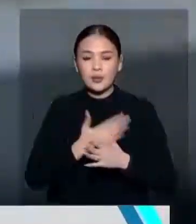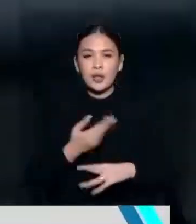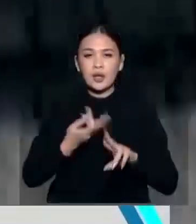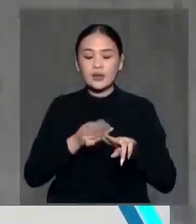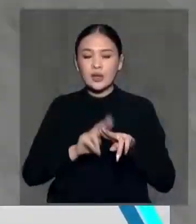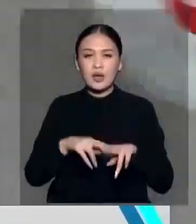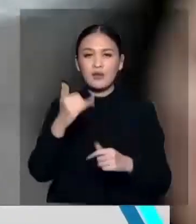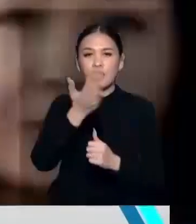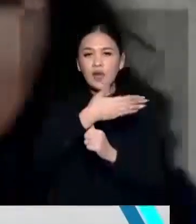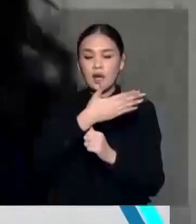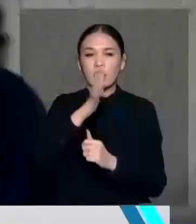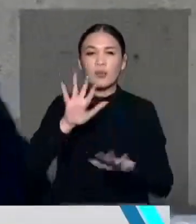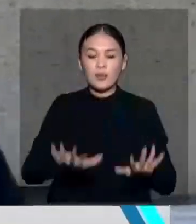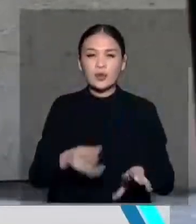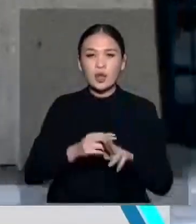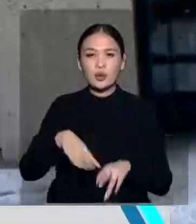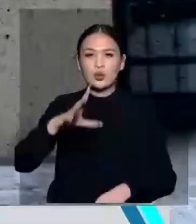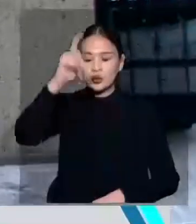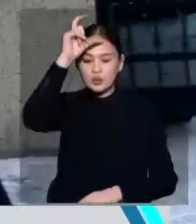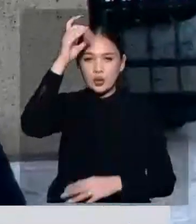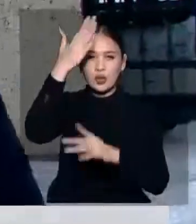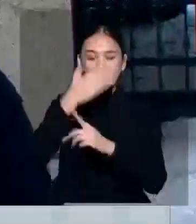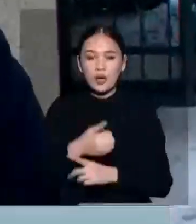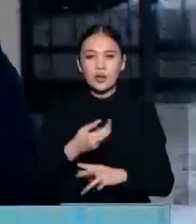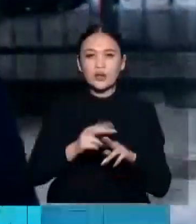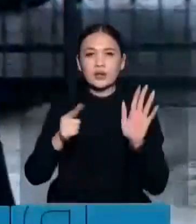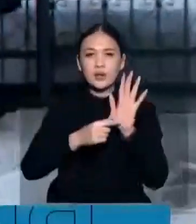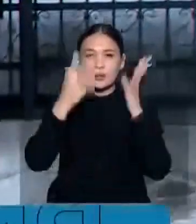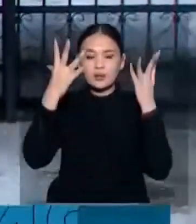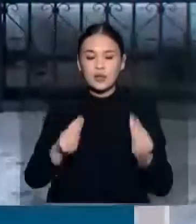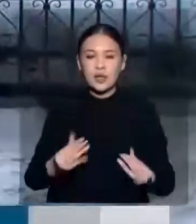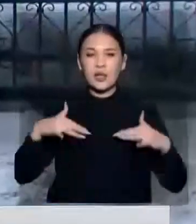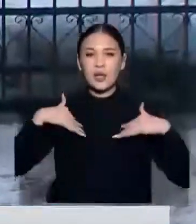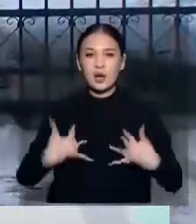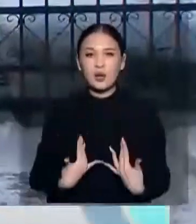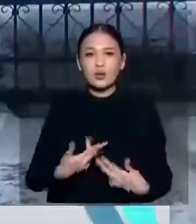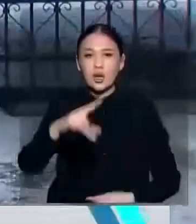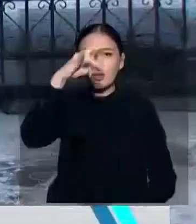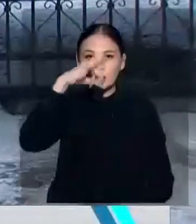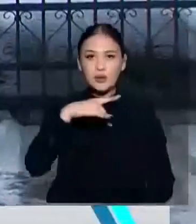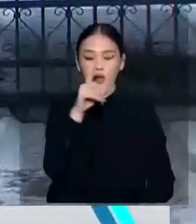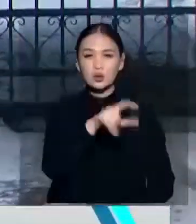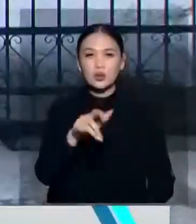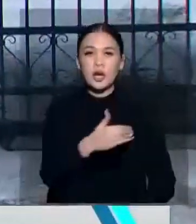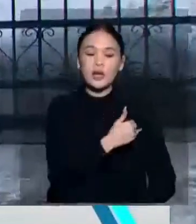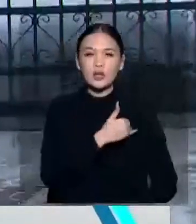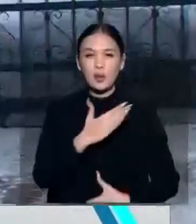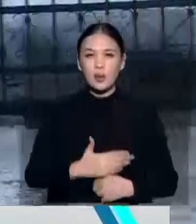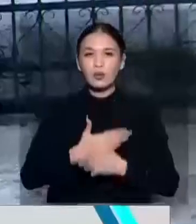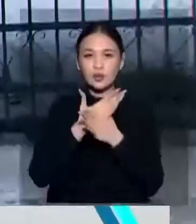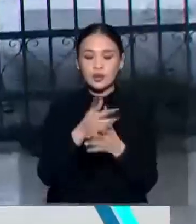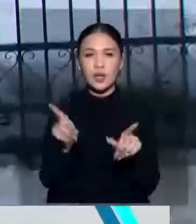сегодня флаг у посольства Турции приспущен объявлен семидневный траур неравнодушная казахстанцы изучают желание помочь